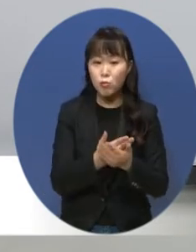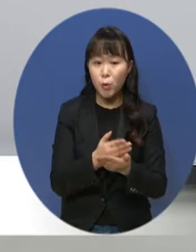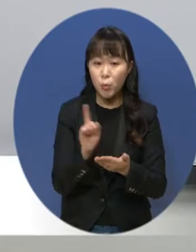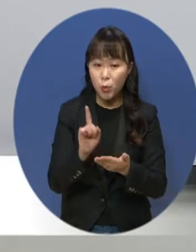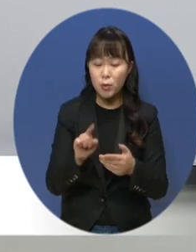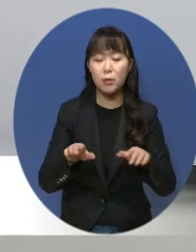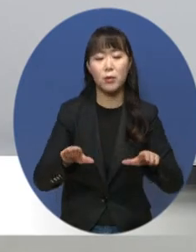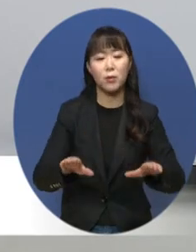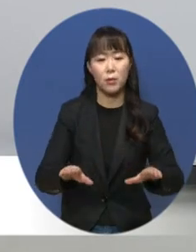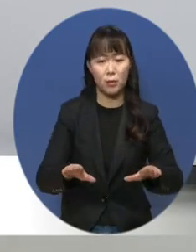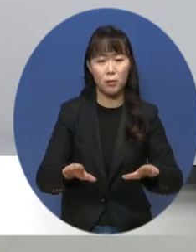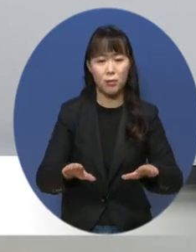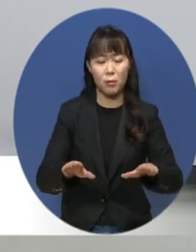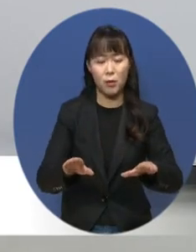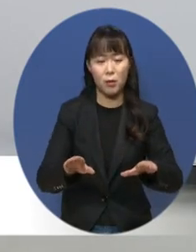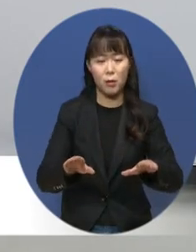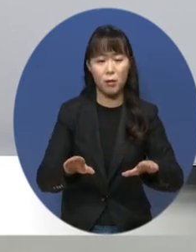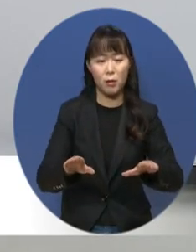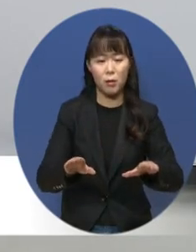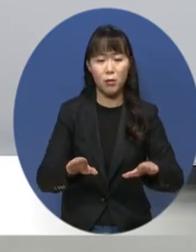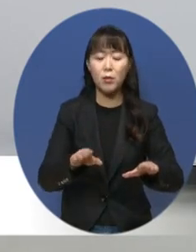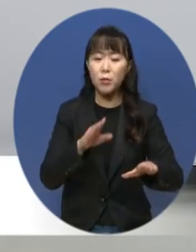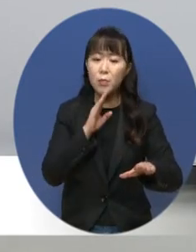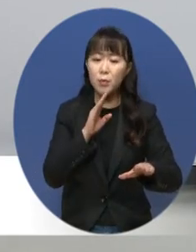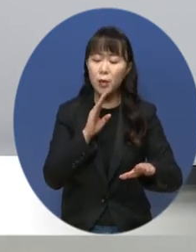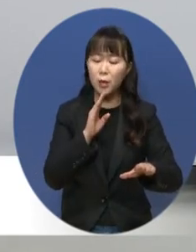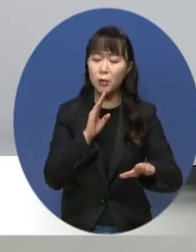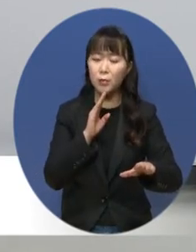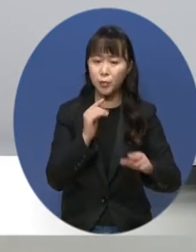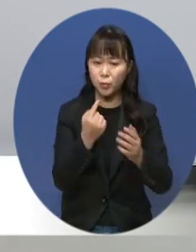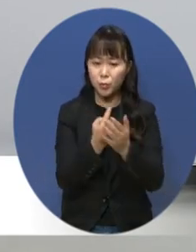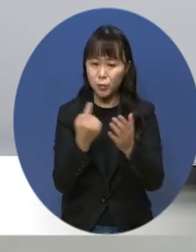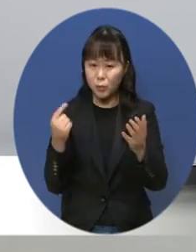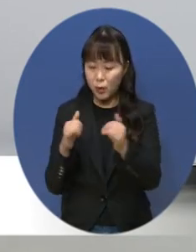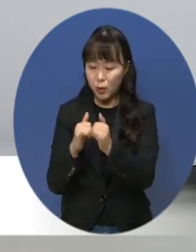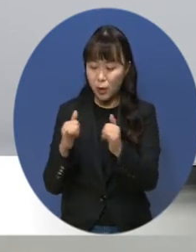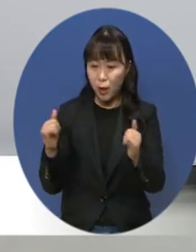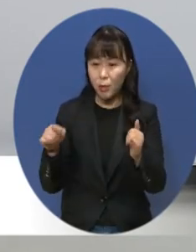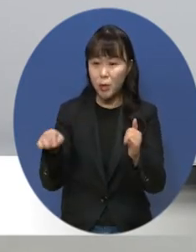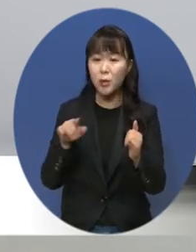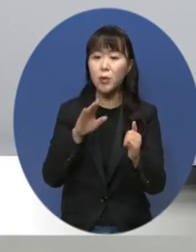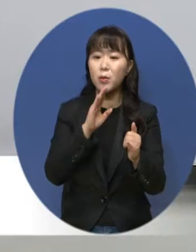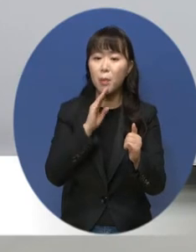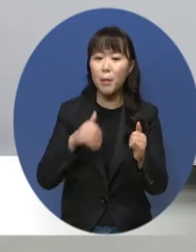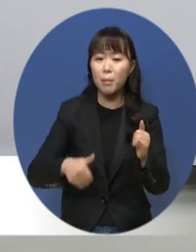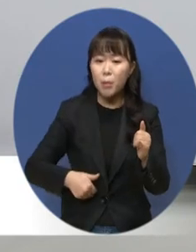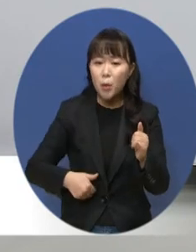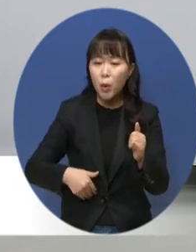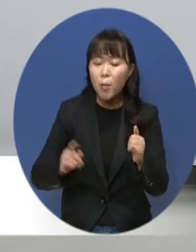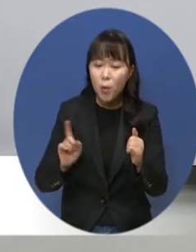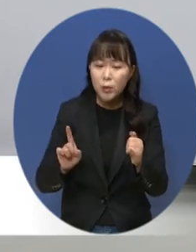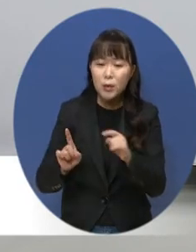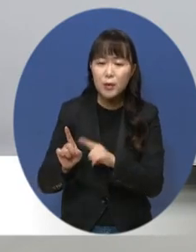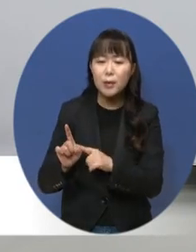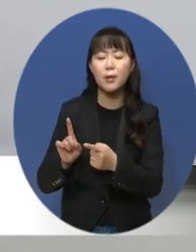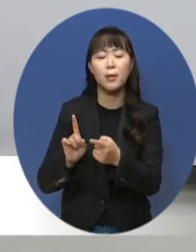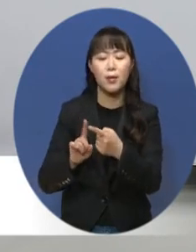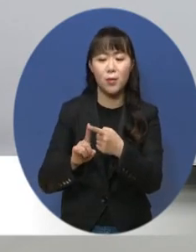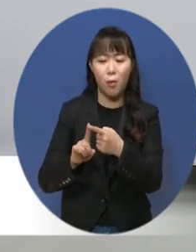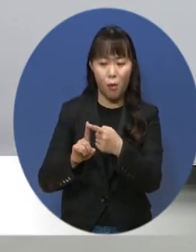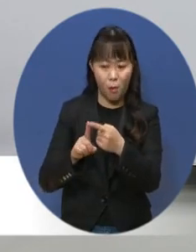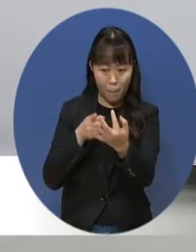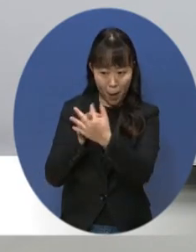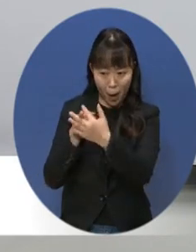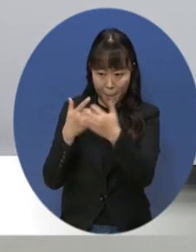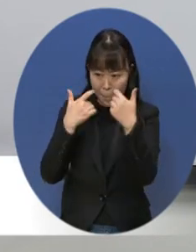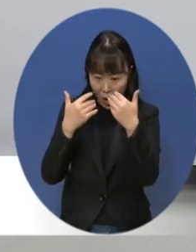중요한 거는 뭐냐면 현재 소외 계층에서 정말 필요한 게 뭐냐 하는 걸 정확히 알고